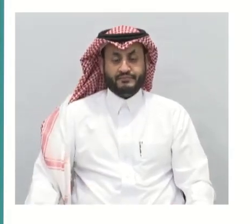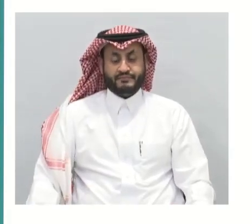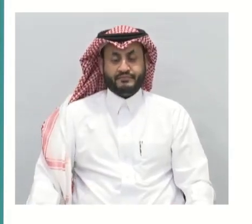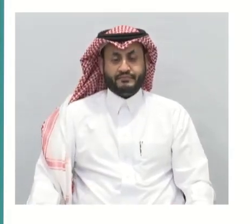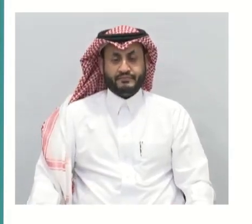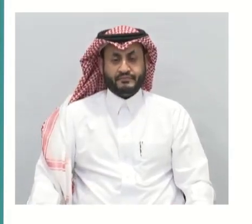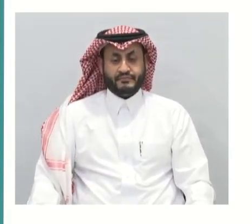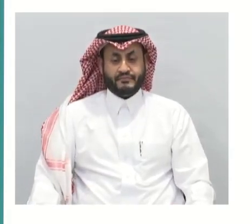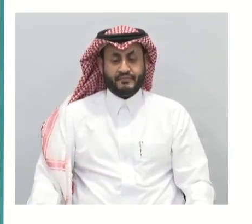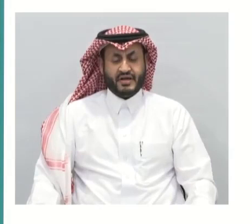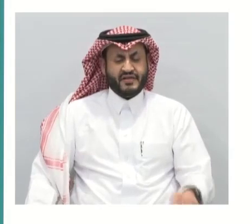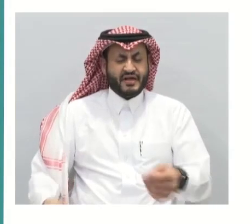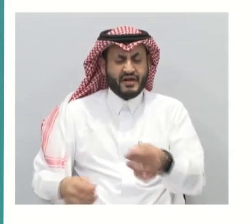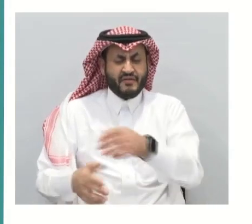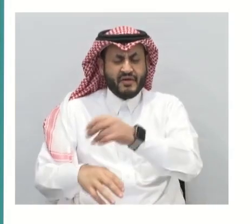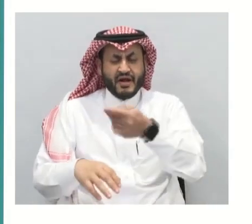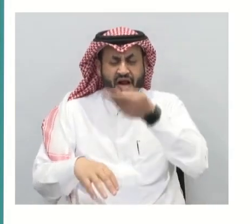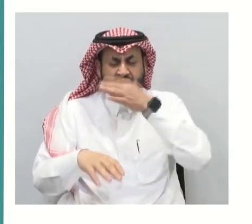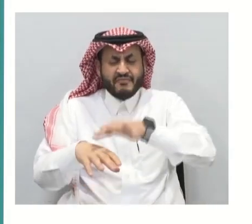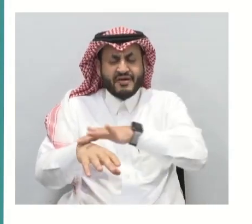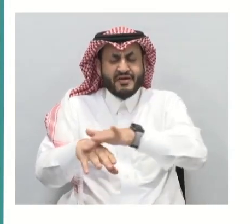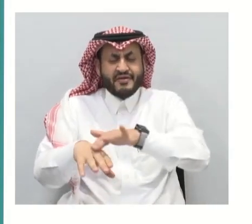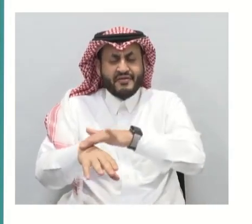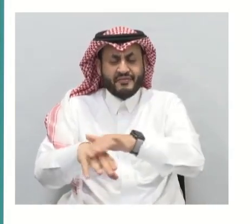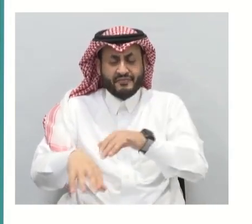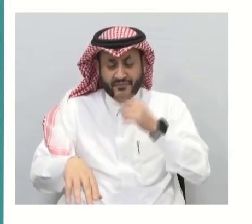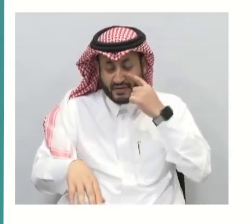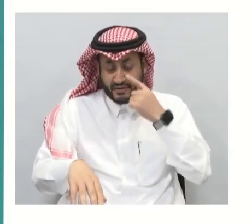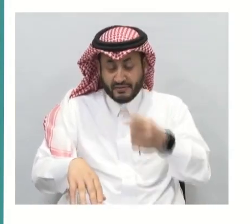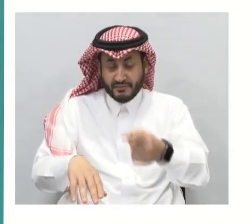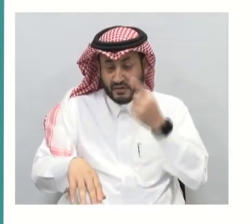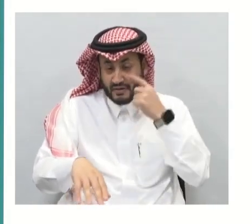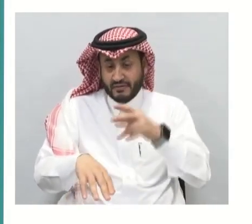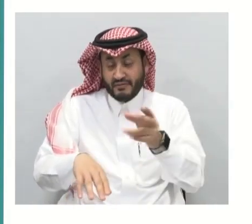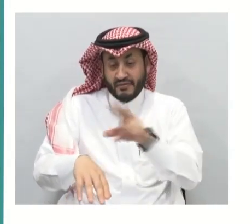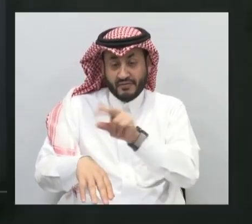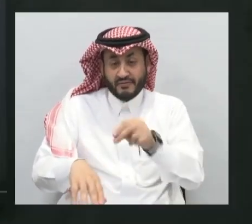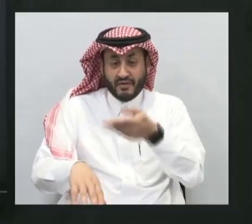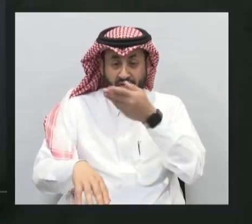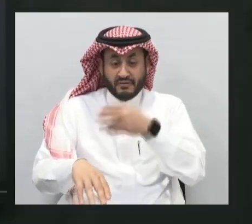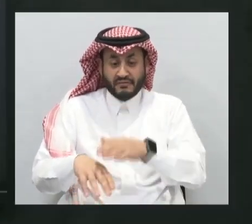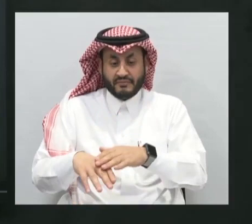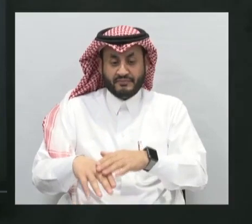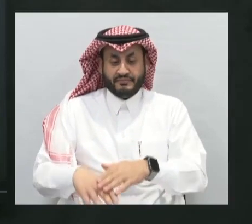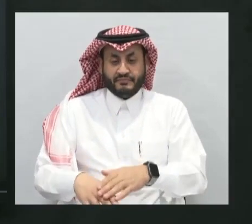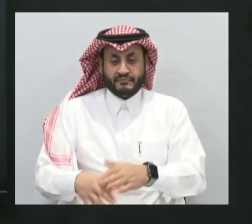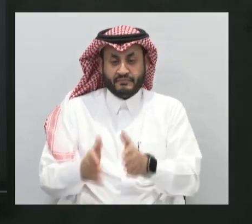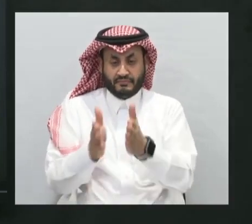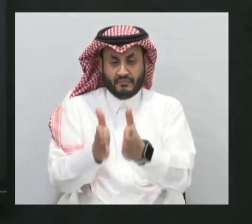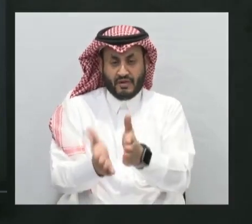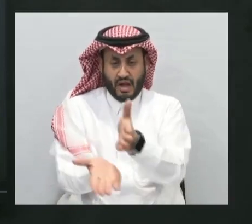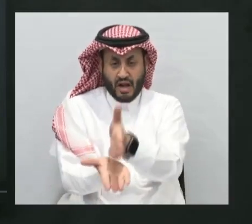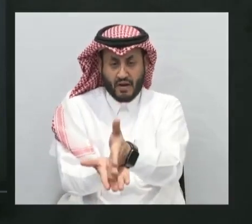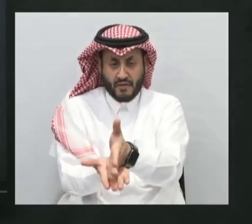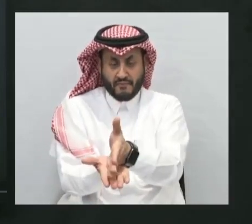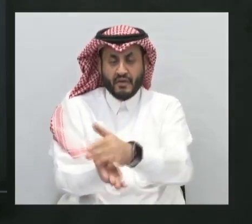تحتوي على سائل هولامي هذا السائل بهذا الشكل حينما يكون الجسم في وضع الان في